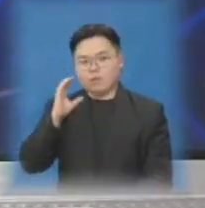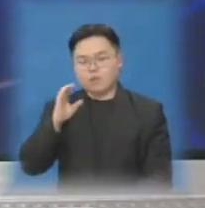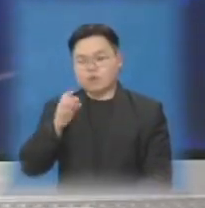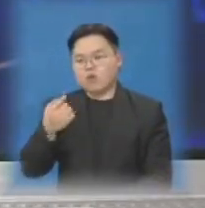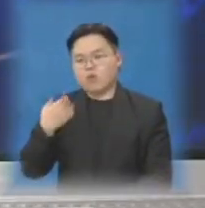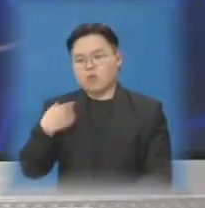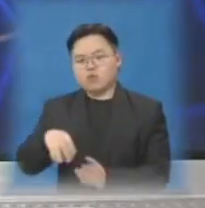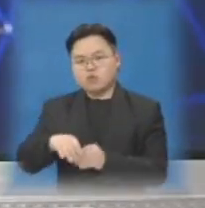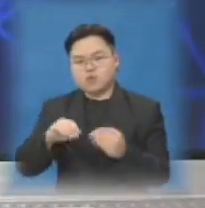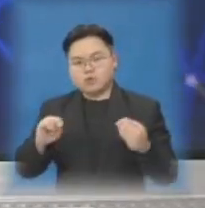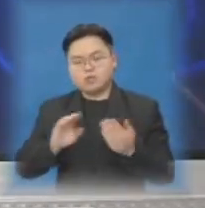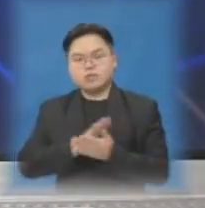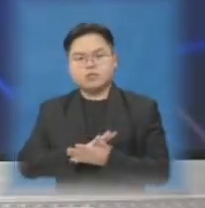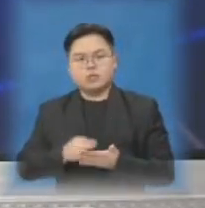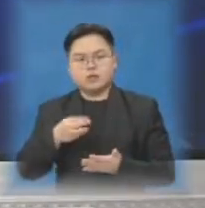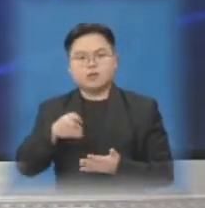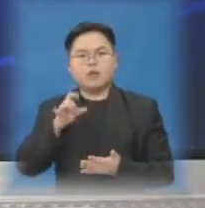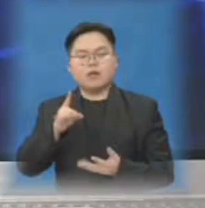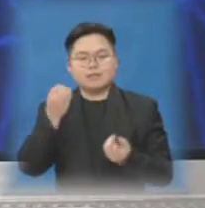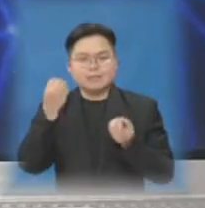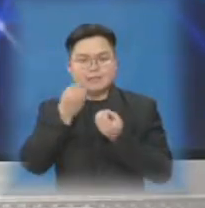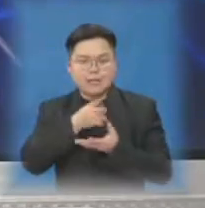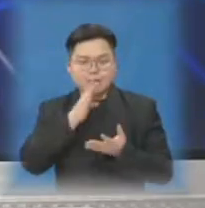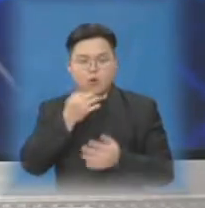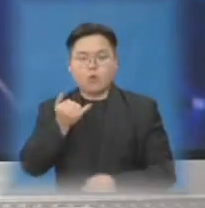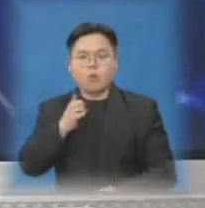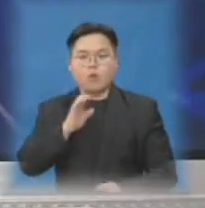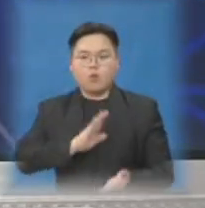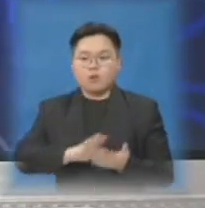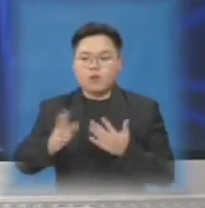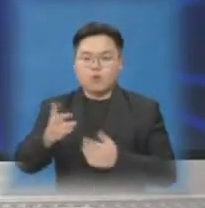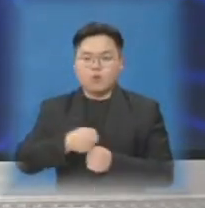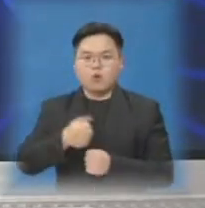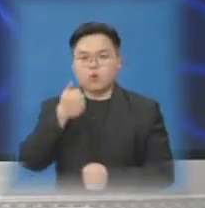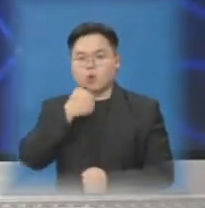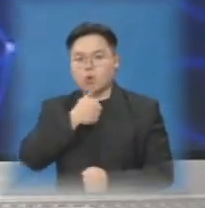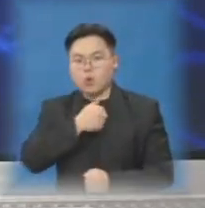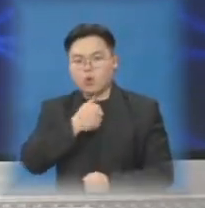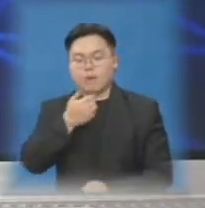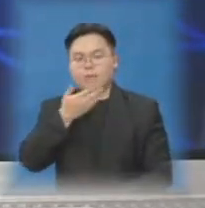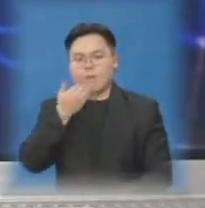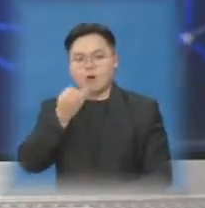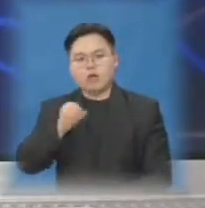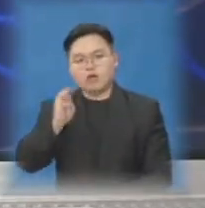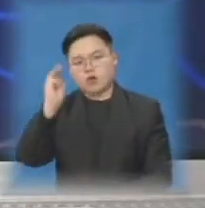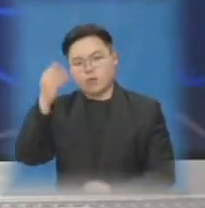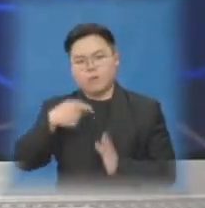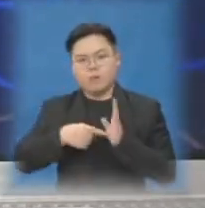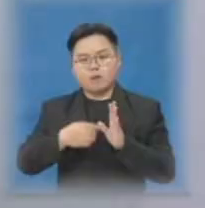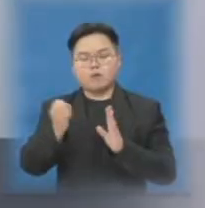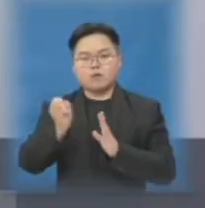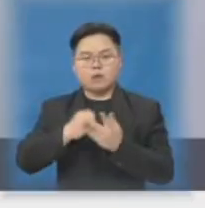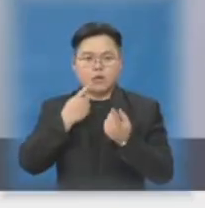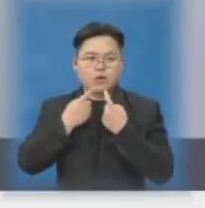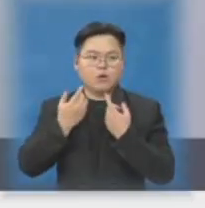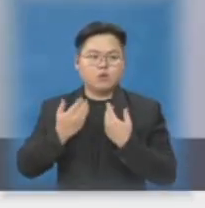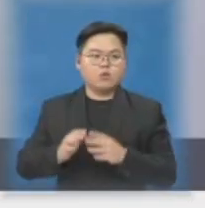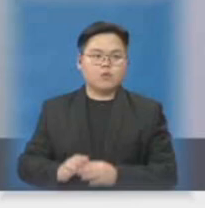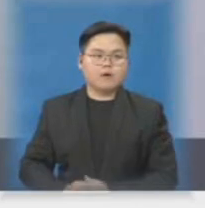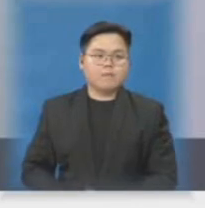заргаа мэдгдлээ. Нийслэлийн худалдаа авах ажиллагаа цаашдаа нууц гэж байхгүй гэдгийг мөн тодтогсон юм а.